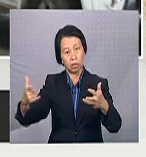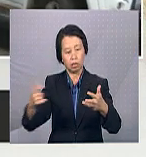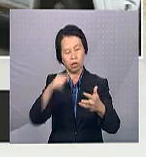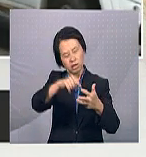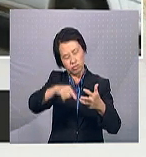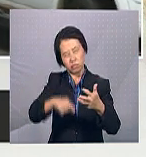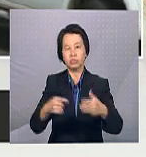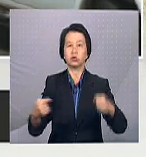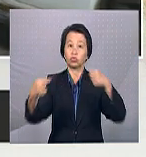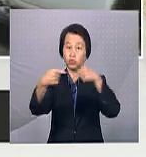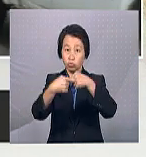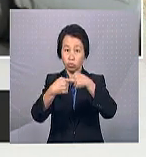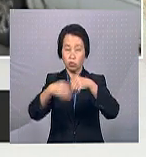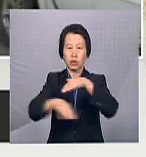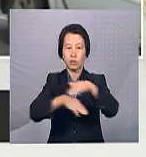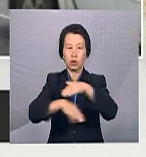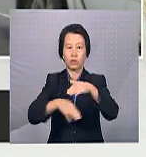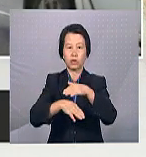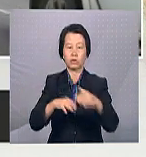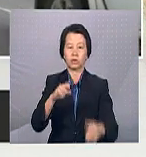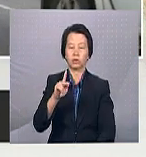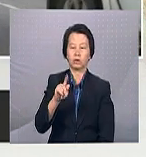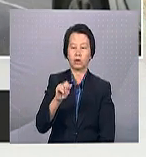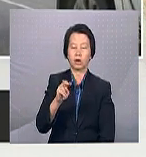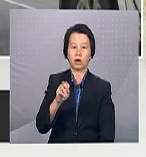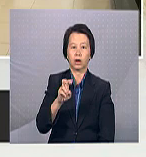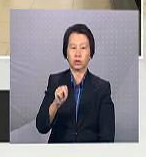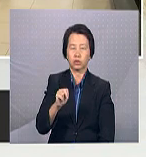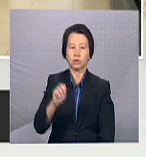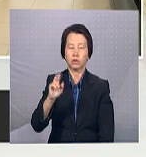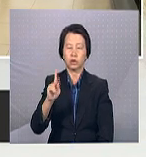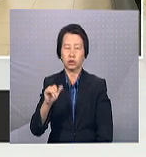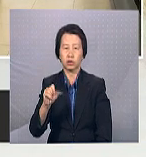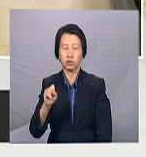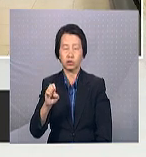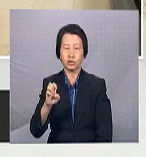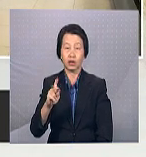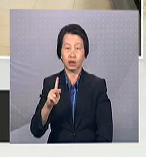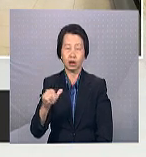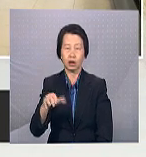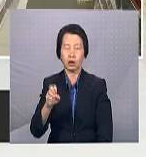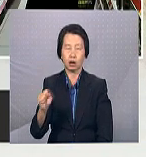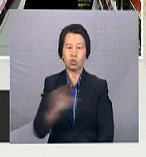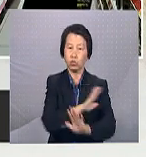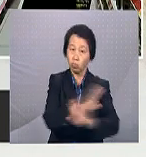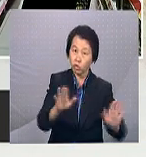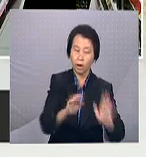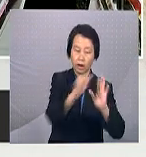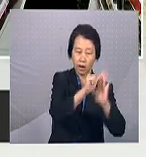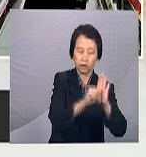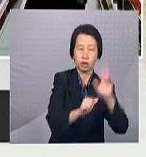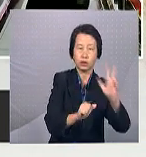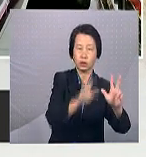dituduh di bawah kanun keseksaan. Bukan lagi Akta 342 Kementerian Kesihatan, tetapi dituduh di